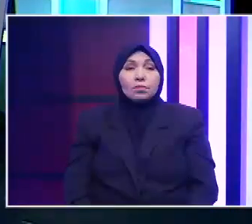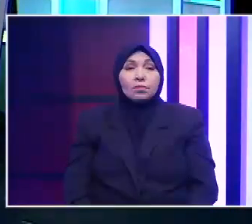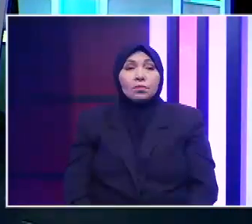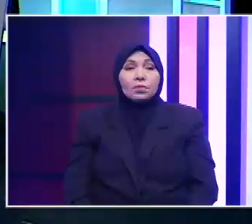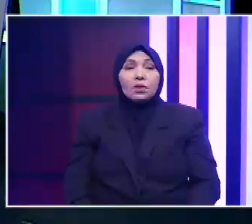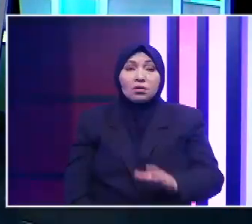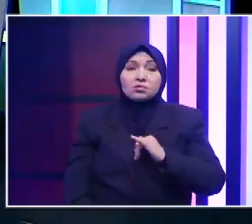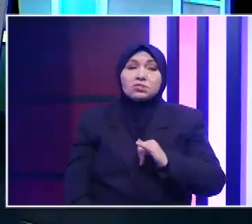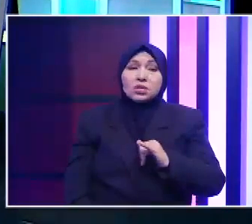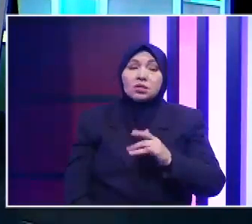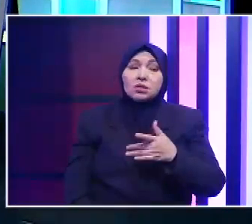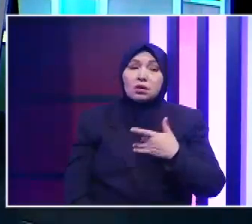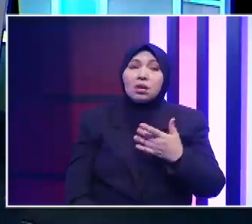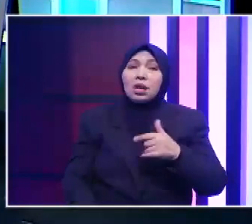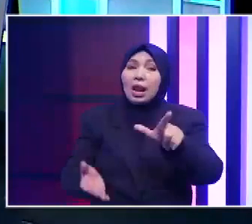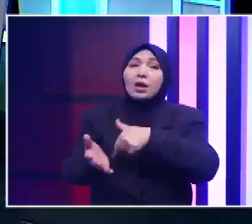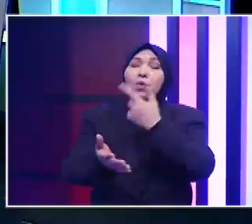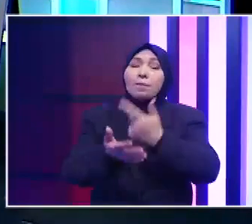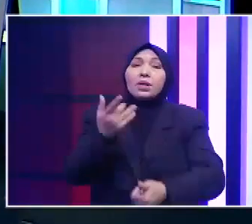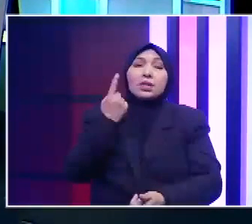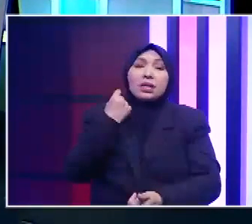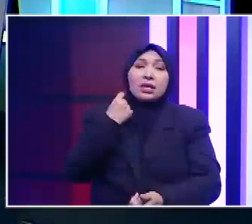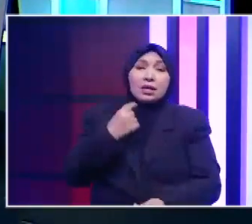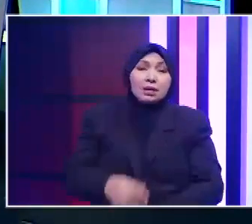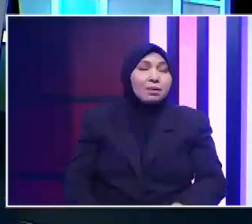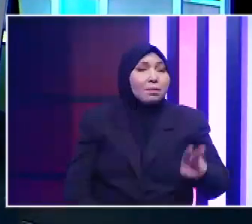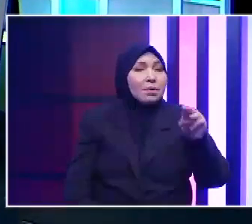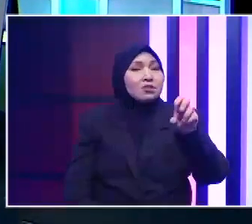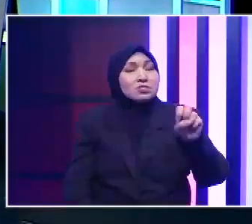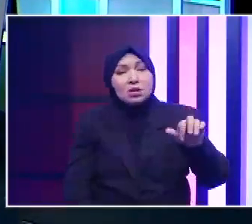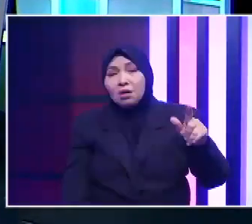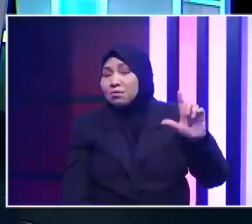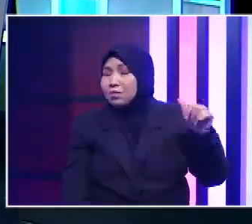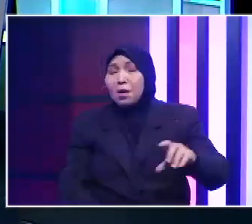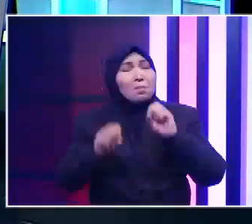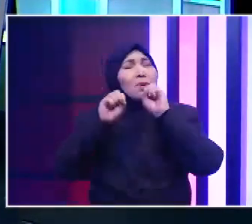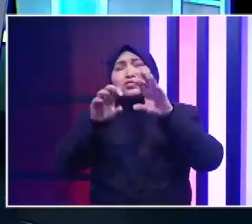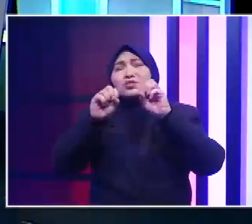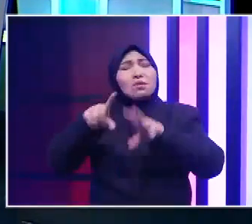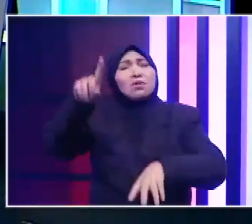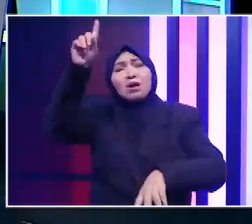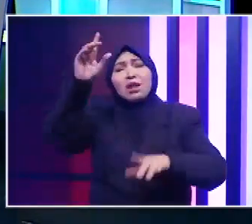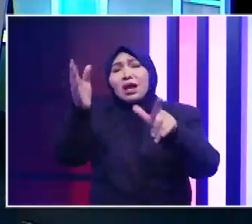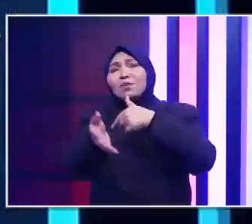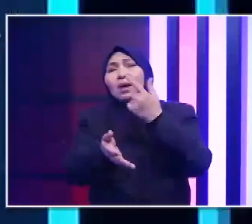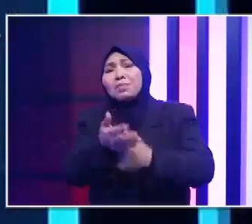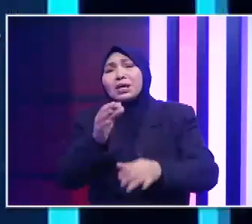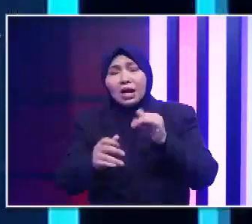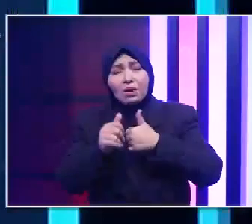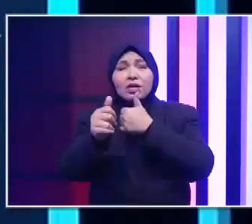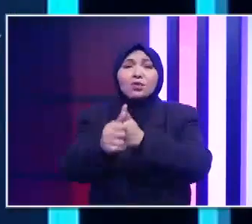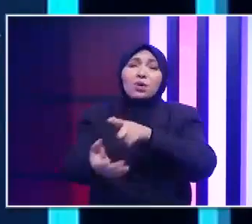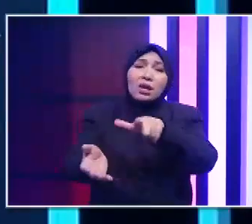the state secretary juga haid lagu apa tadi bisa Syah salah kali kok